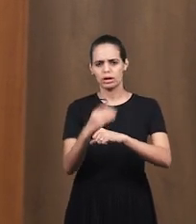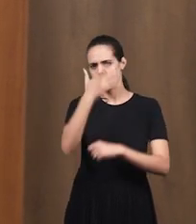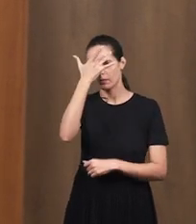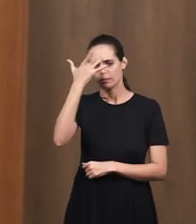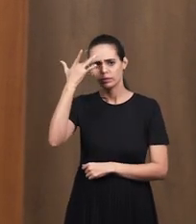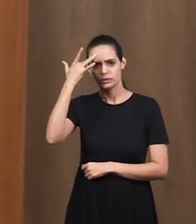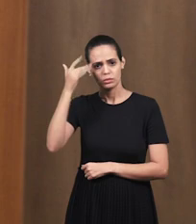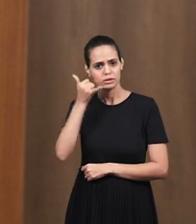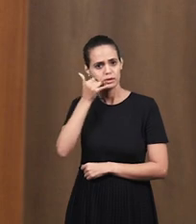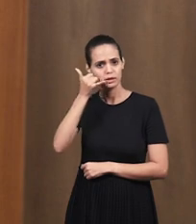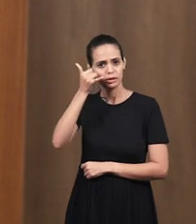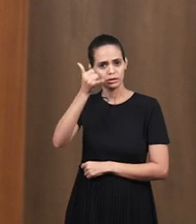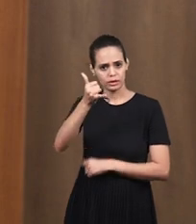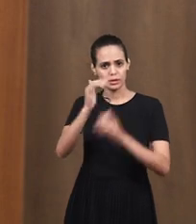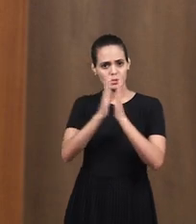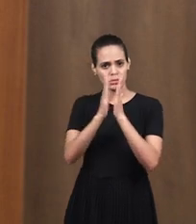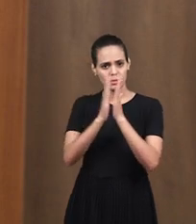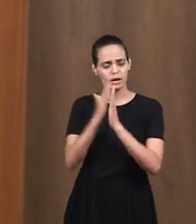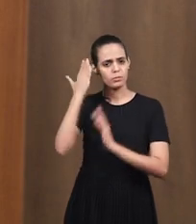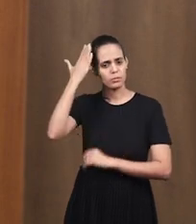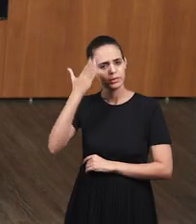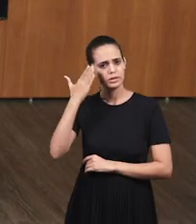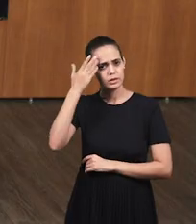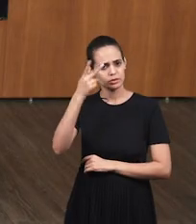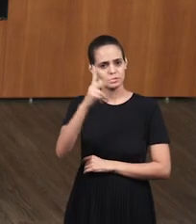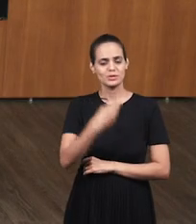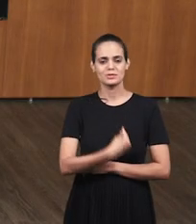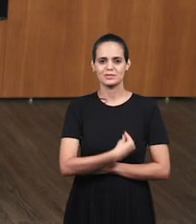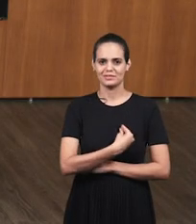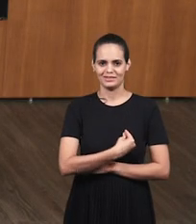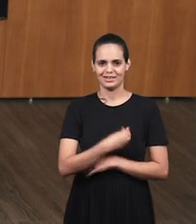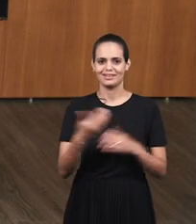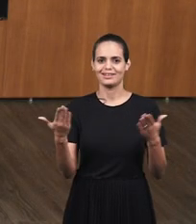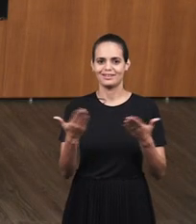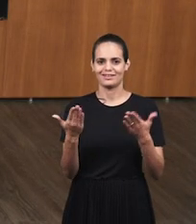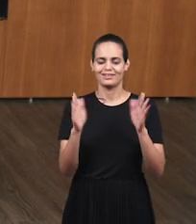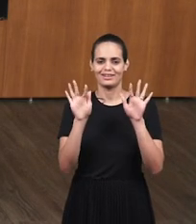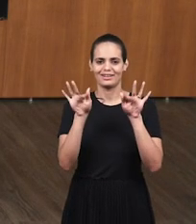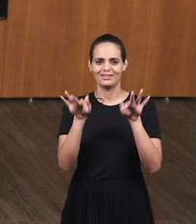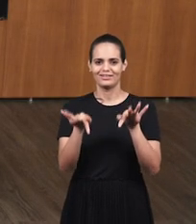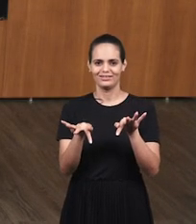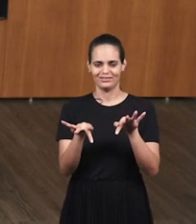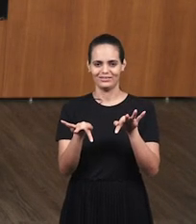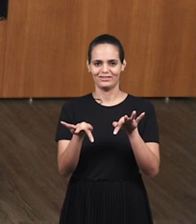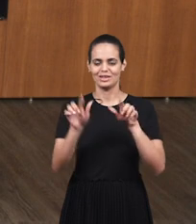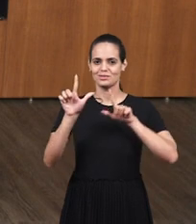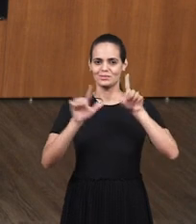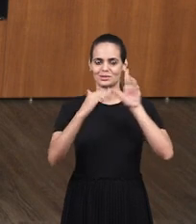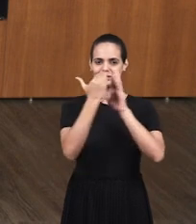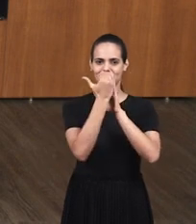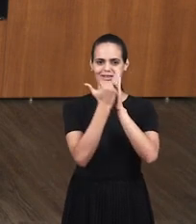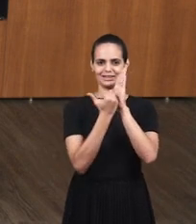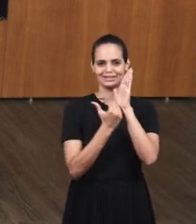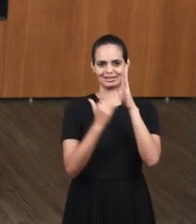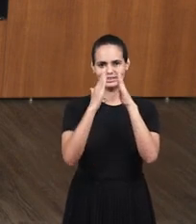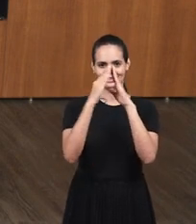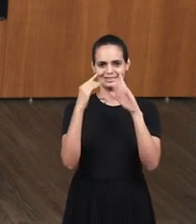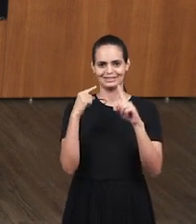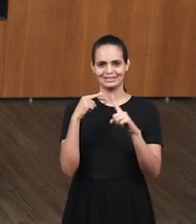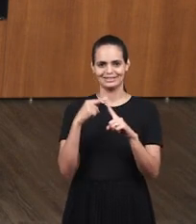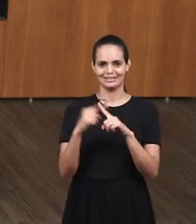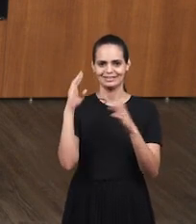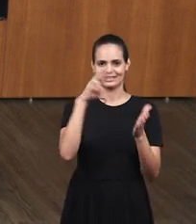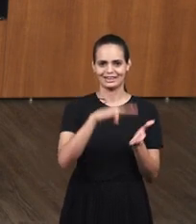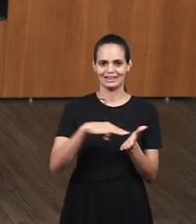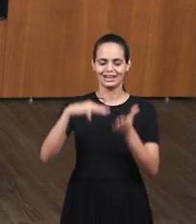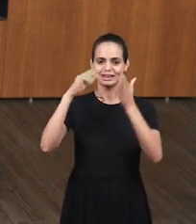quelqu'un qui va vous répondre et vous transmettre une parole et prier pour vous. Et ainsi, nous arrivons à la fin de cette édition de